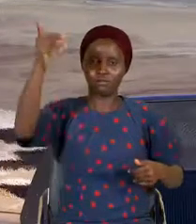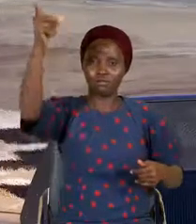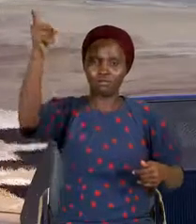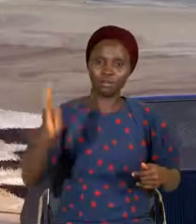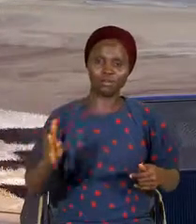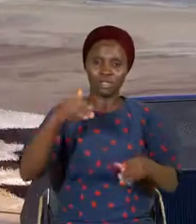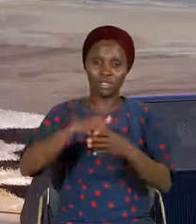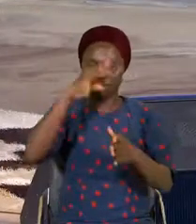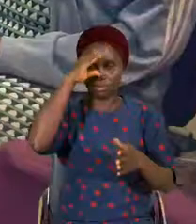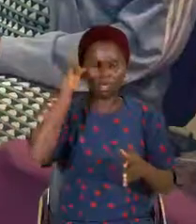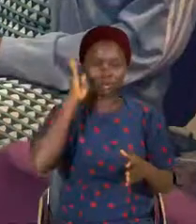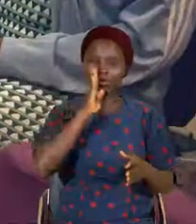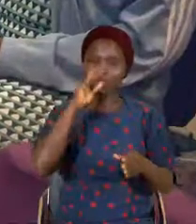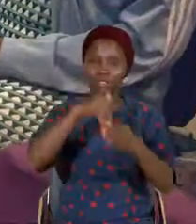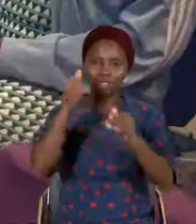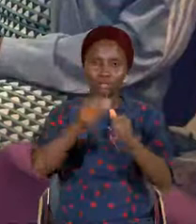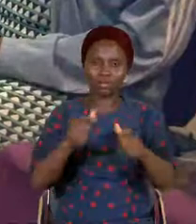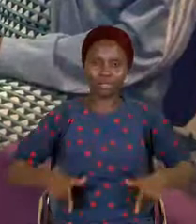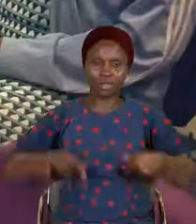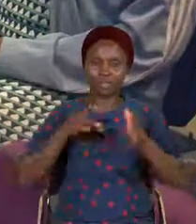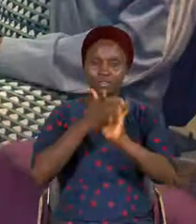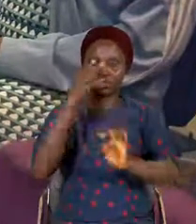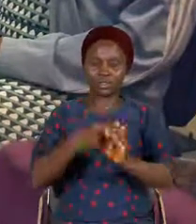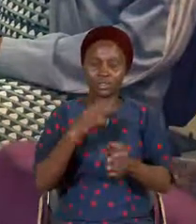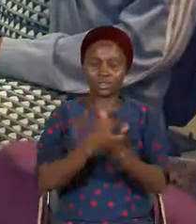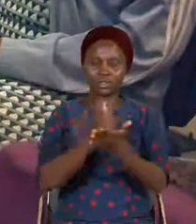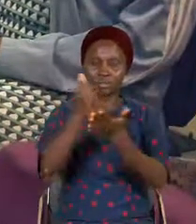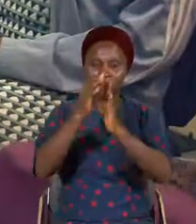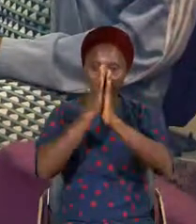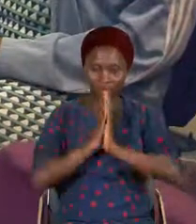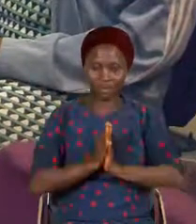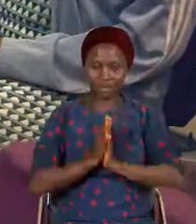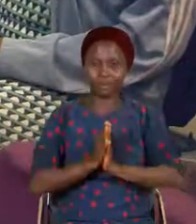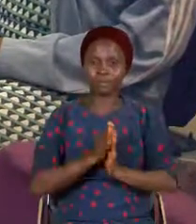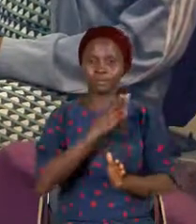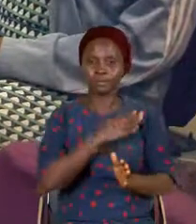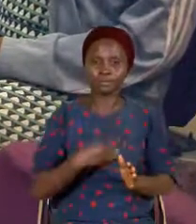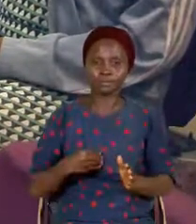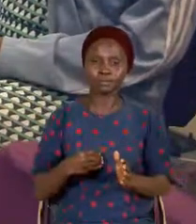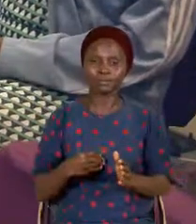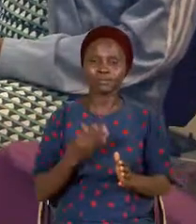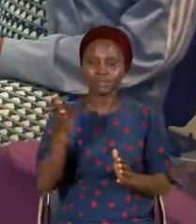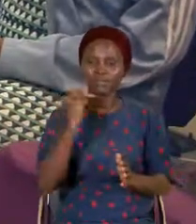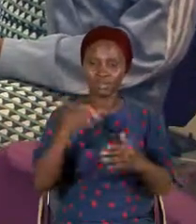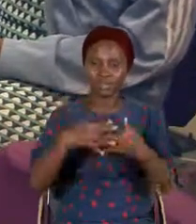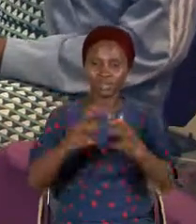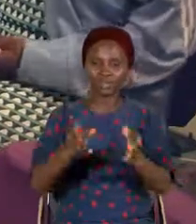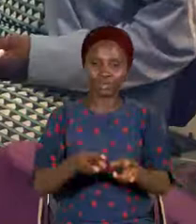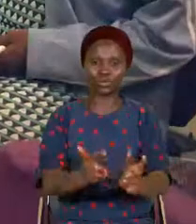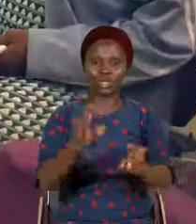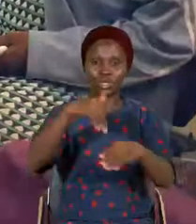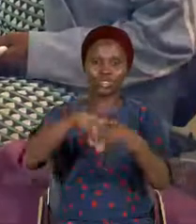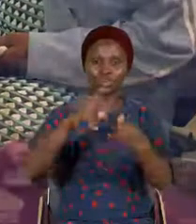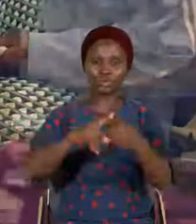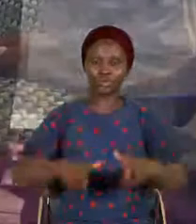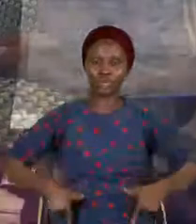l'homme, elle sera dans chaque vie au nom de Jésus. Il s'agit là, il y a une porte d'accès à ce